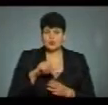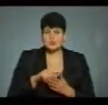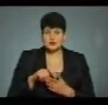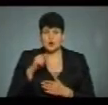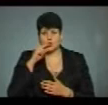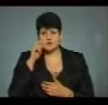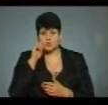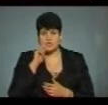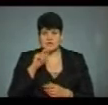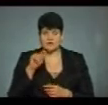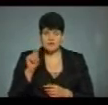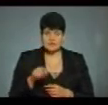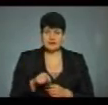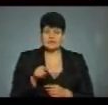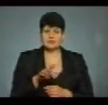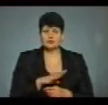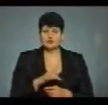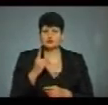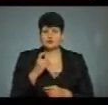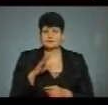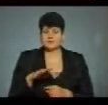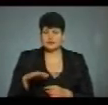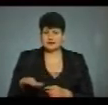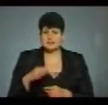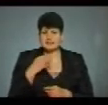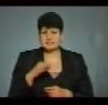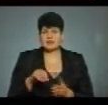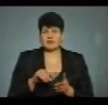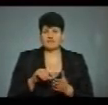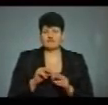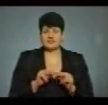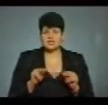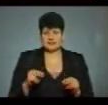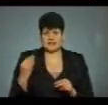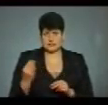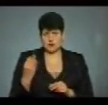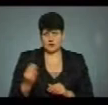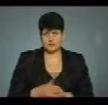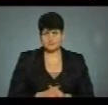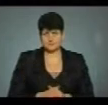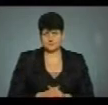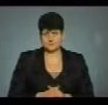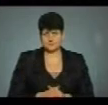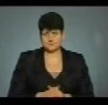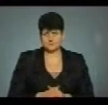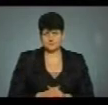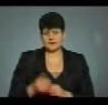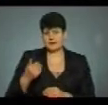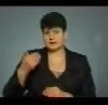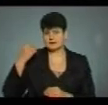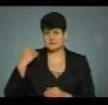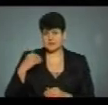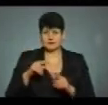війни. На уроці були майже 100 учнів, про це розповів вчитель історії цієї школи Сергій Коваль. За моєю спиною